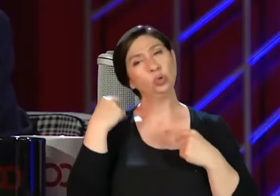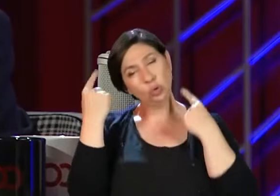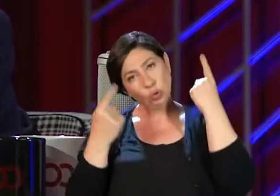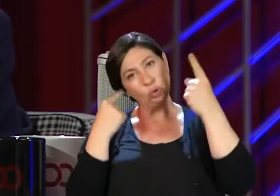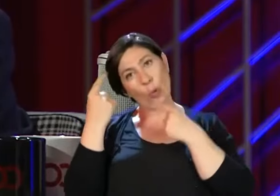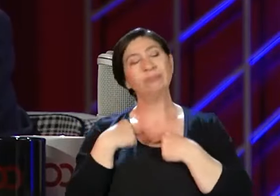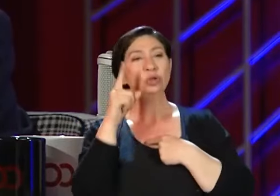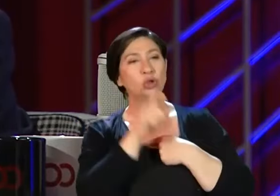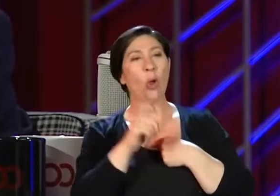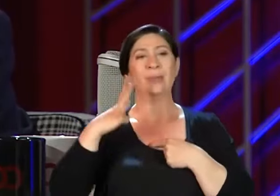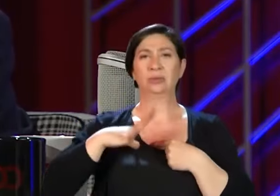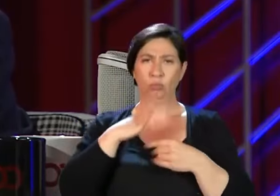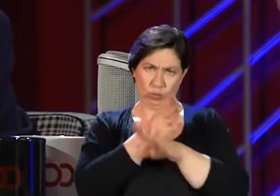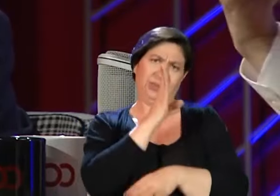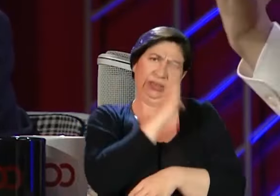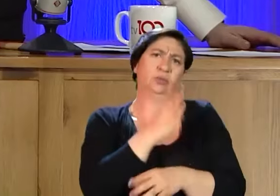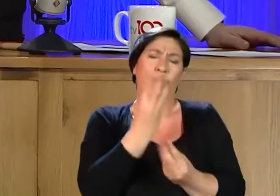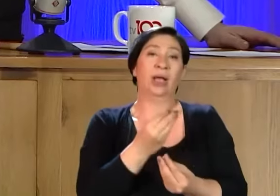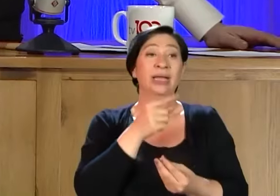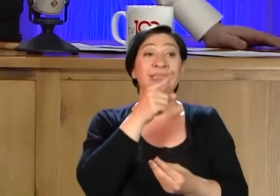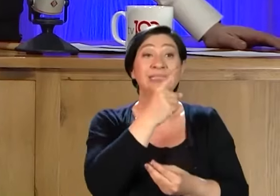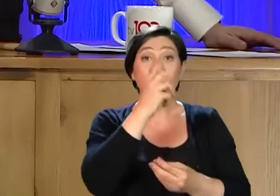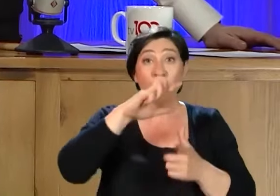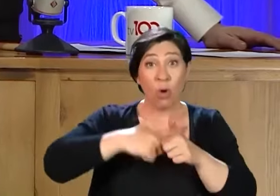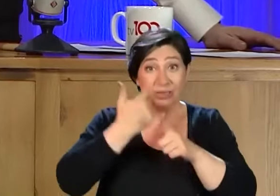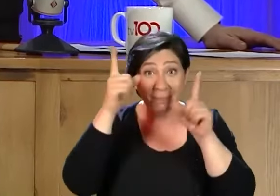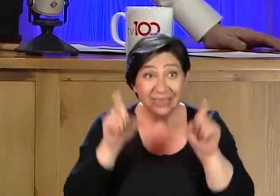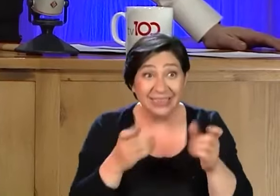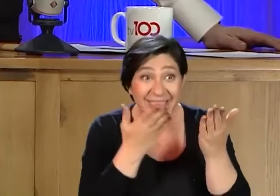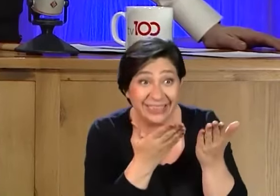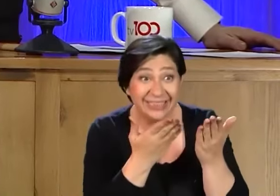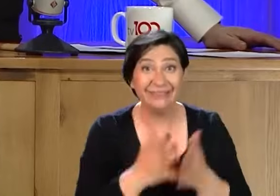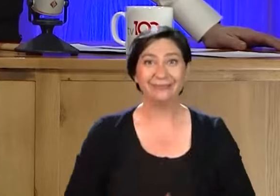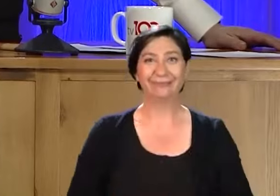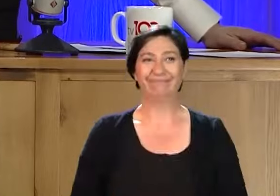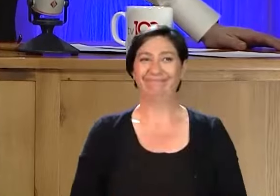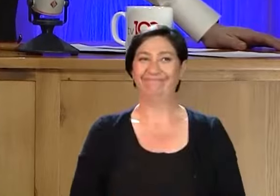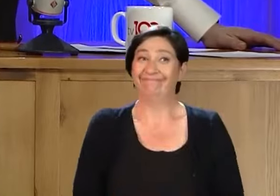ve bunu sormak istiyorum ciddi olarak. Siz bir proje misiniz?